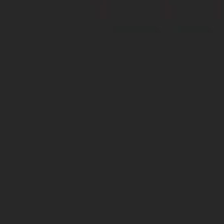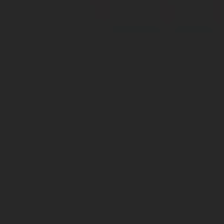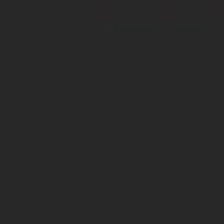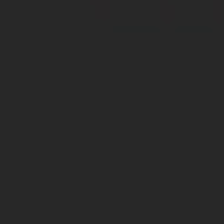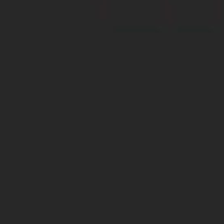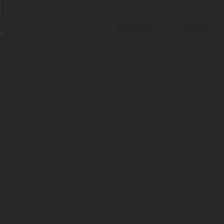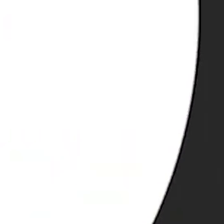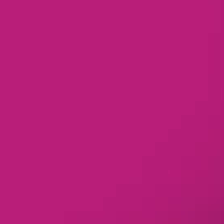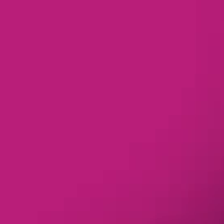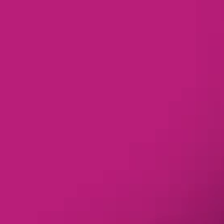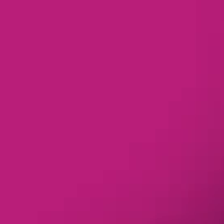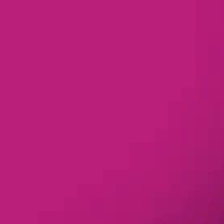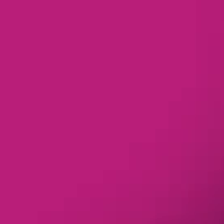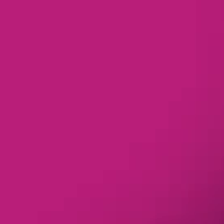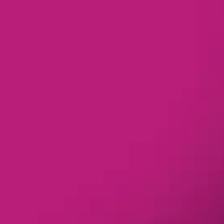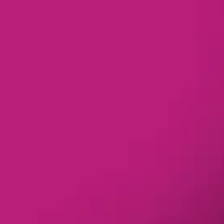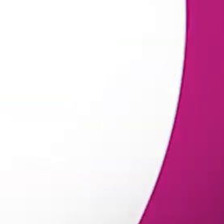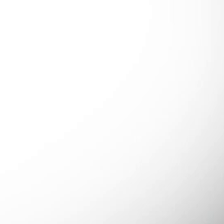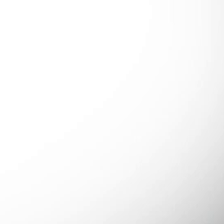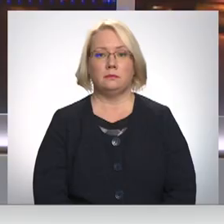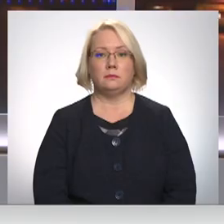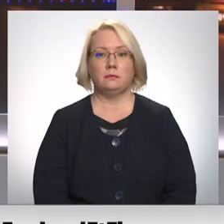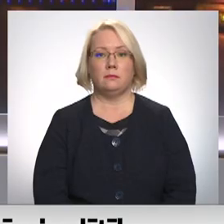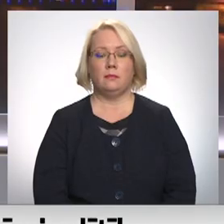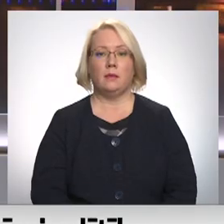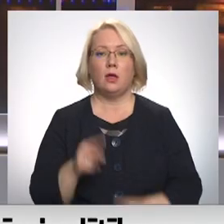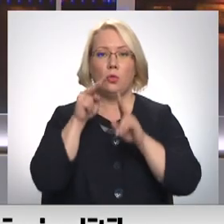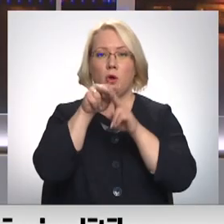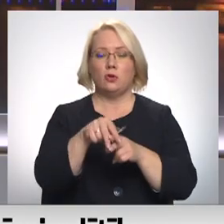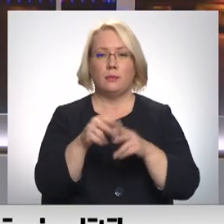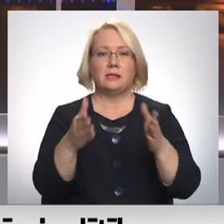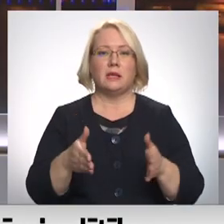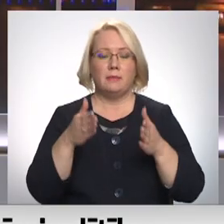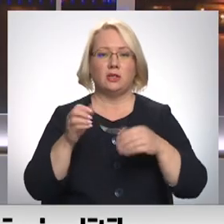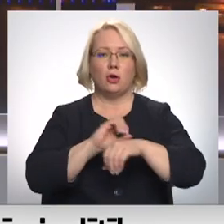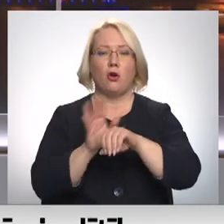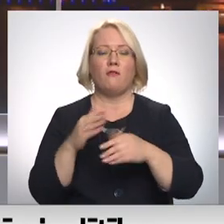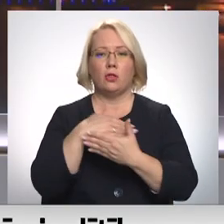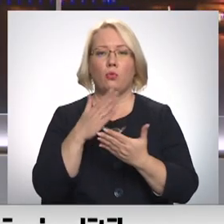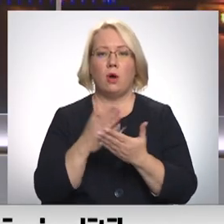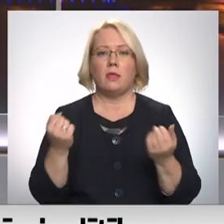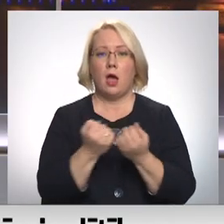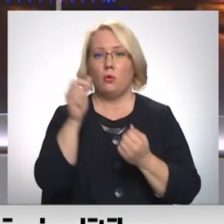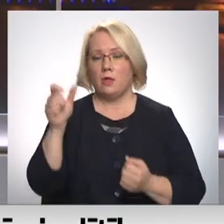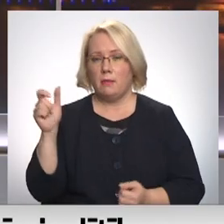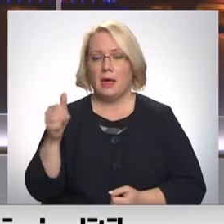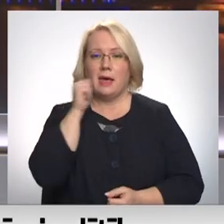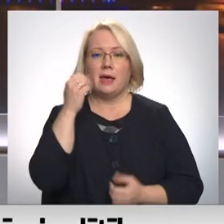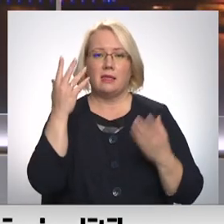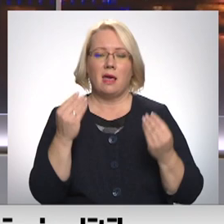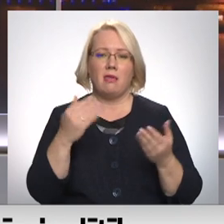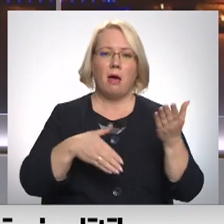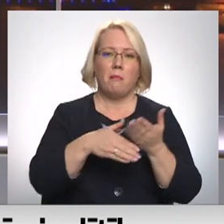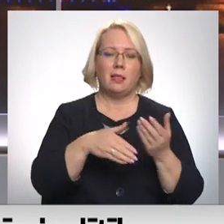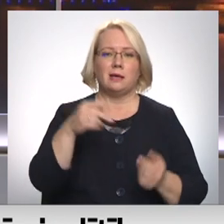Re! Viss ēters ir te! Noslogotajiem slimnīcu Covid nodaļu darbiniekiem ikdienā palīgā nāk